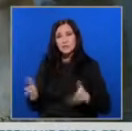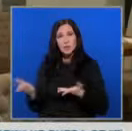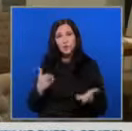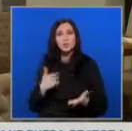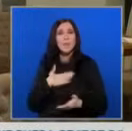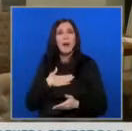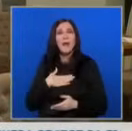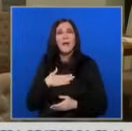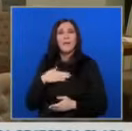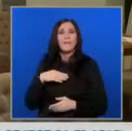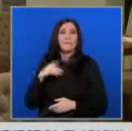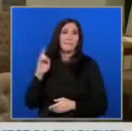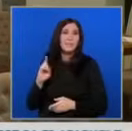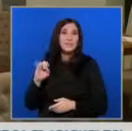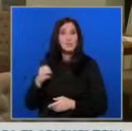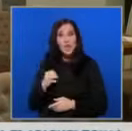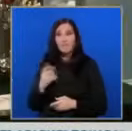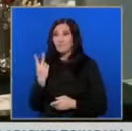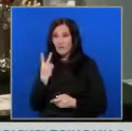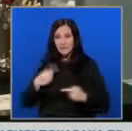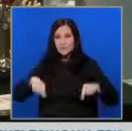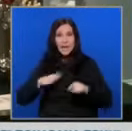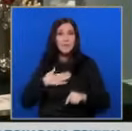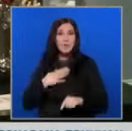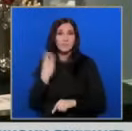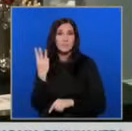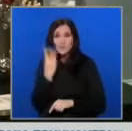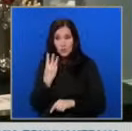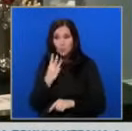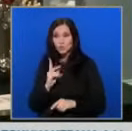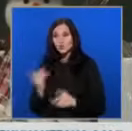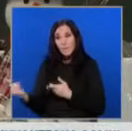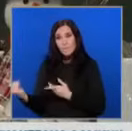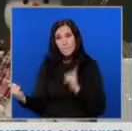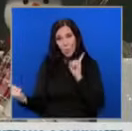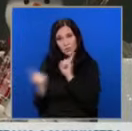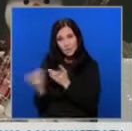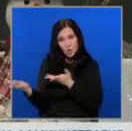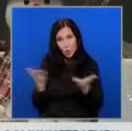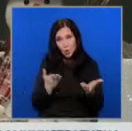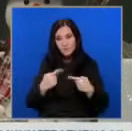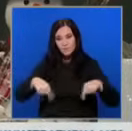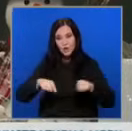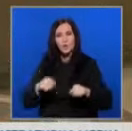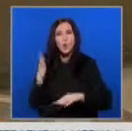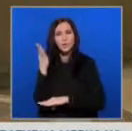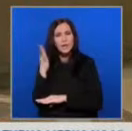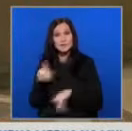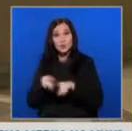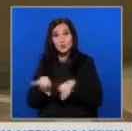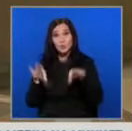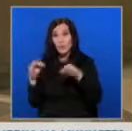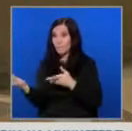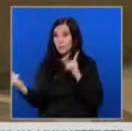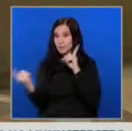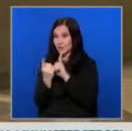ще бъдат разположени в двете зали. Имаме и трио, което ще посреща гостите ни още в фойе. Хотелиерите също са готови да посрещат гости, но